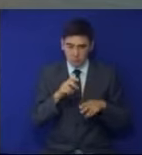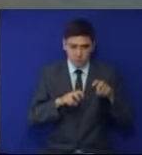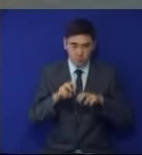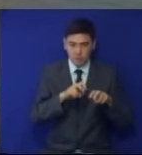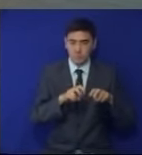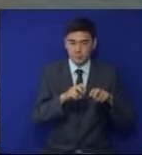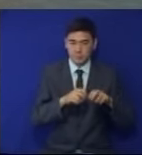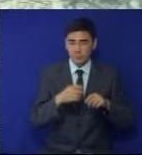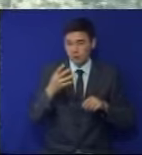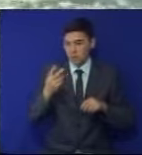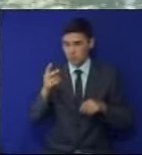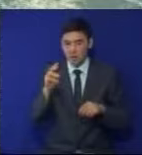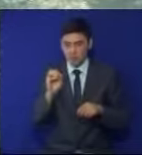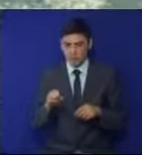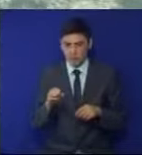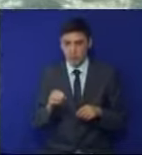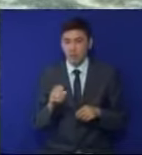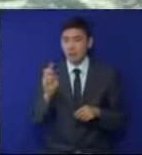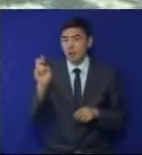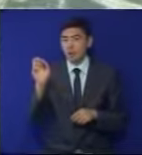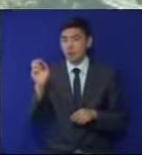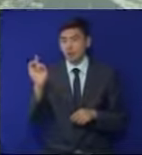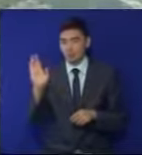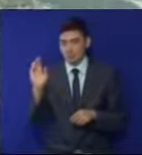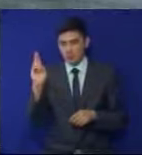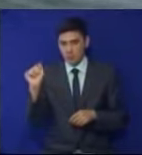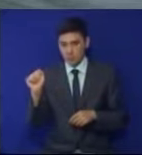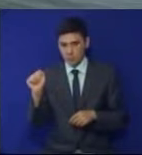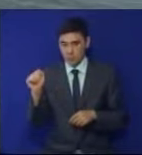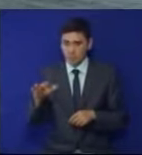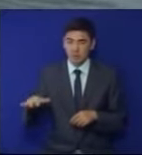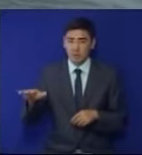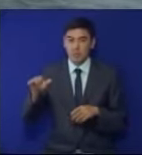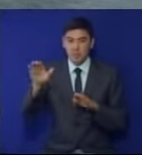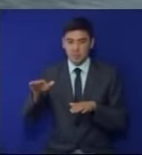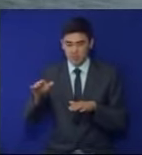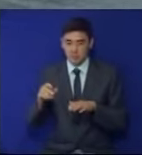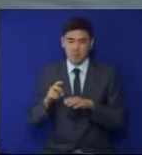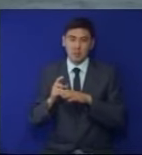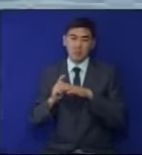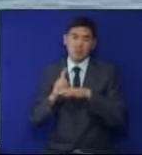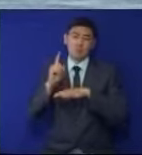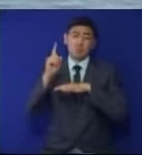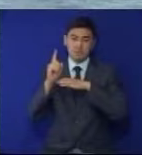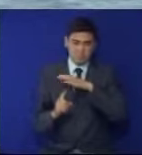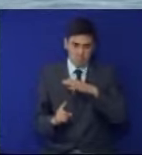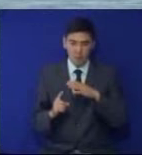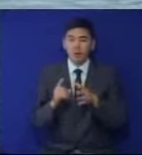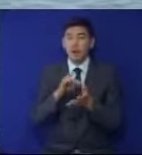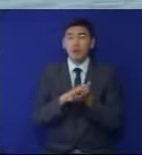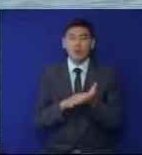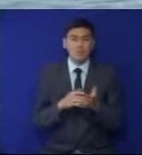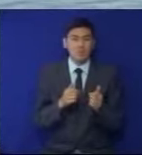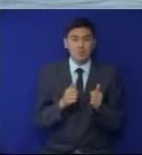күні болған. 42 жасар әйел адам Бобровка саяжайы Алқабы ауданында белгіленбеген жерде суға түскен. Оның жанында достары болған,